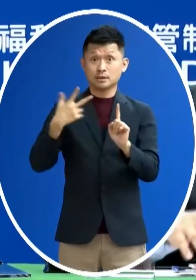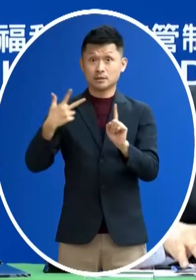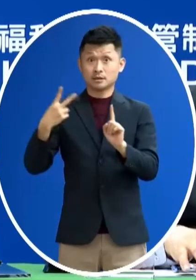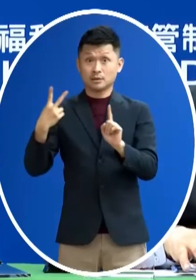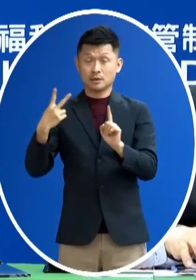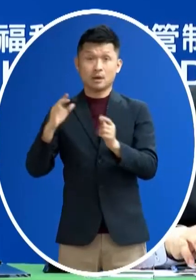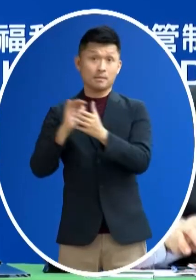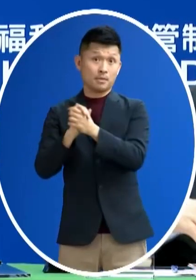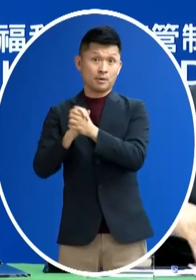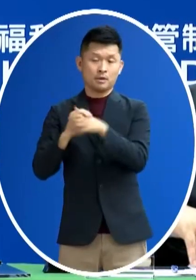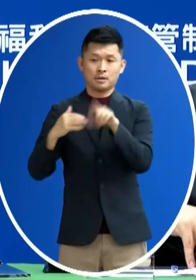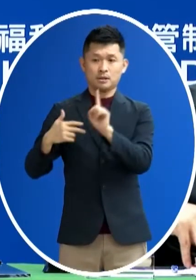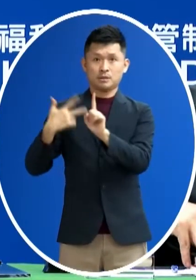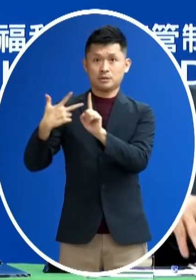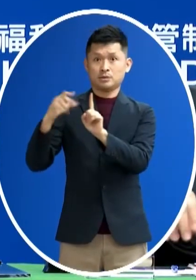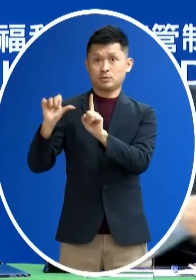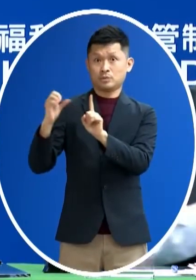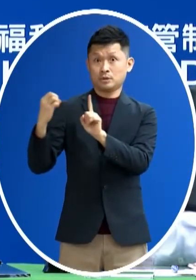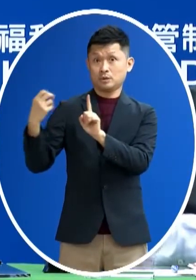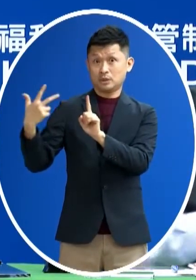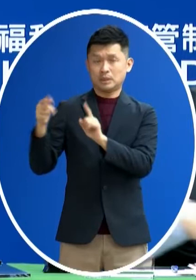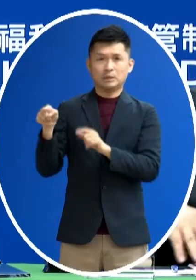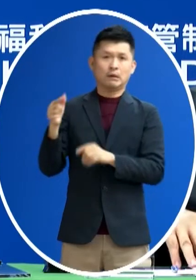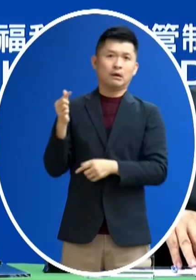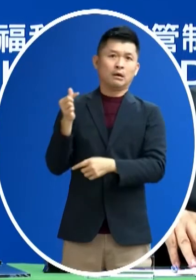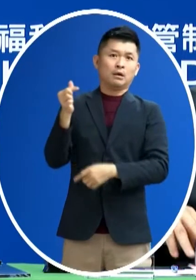人17507，